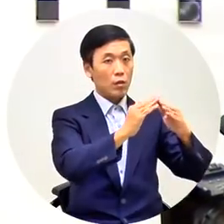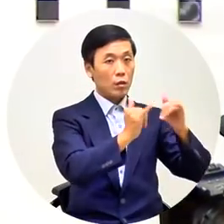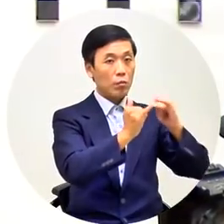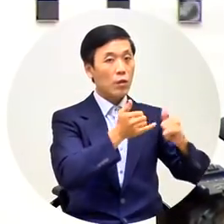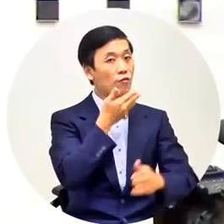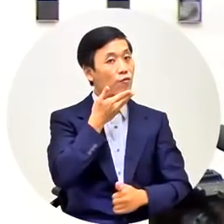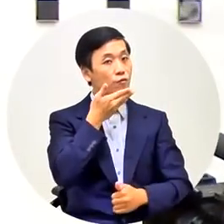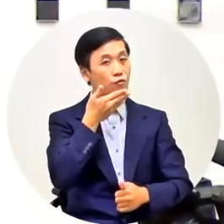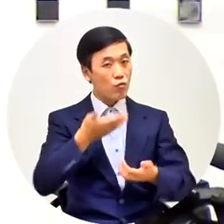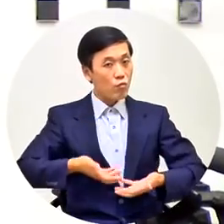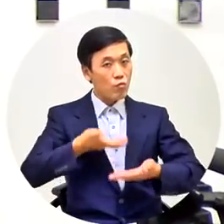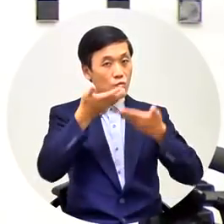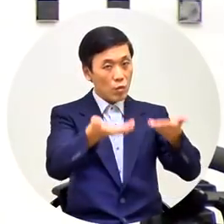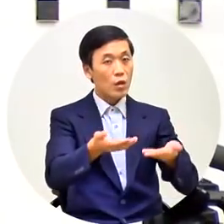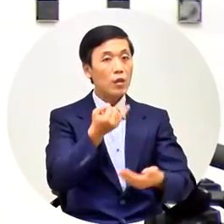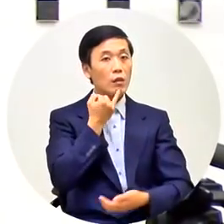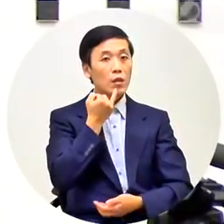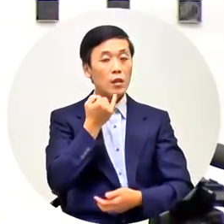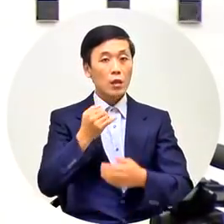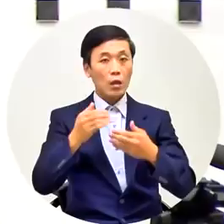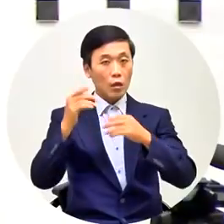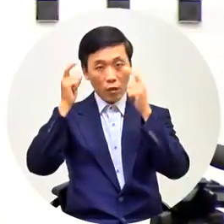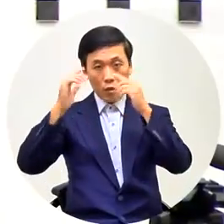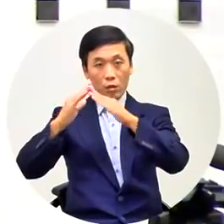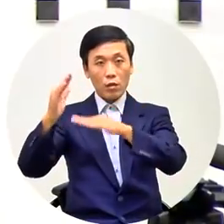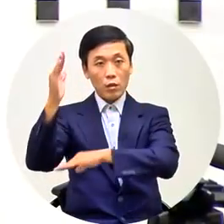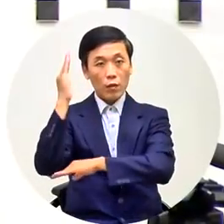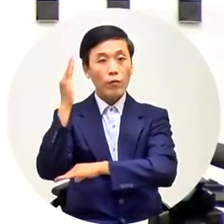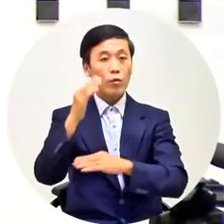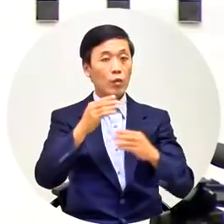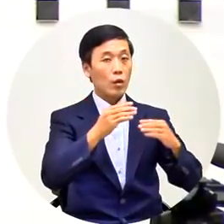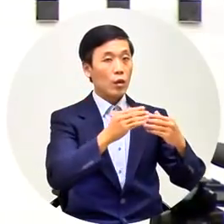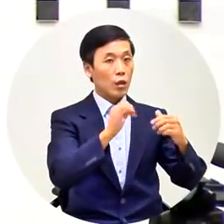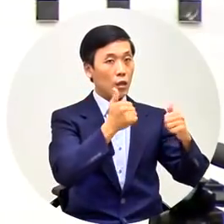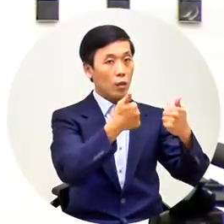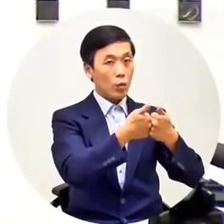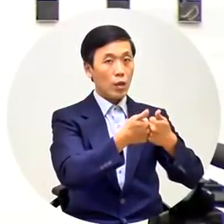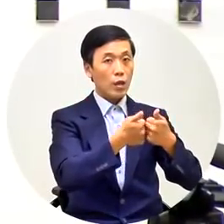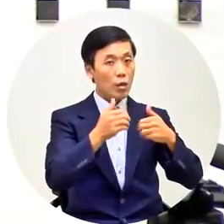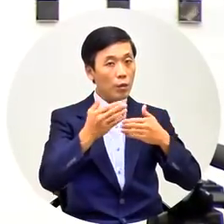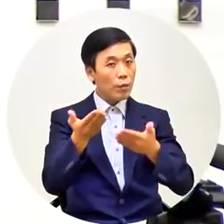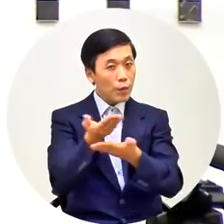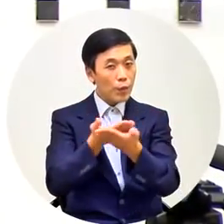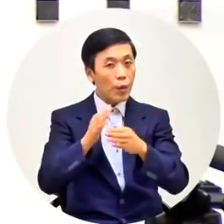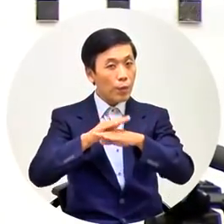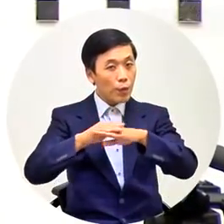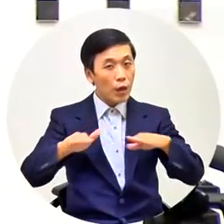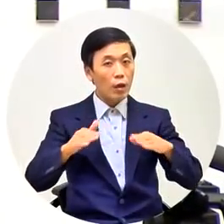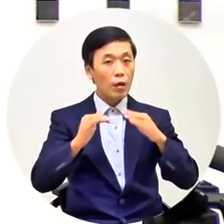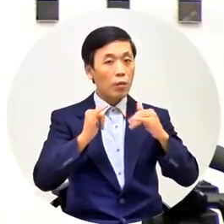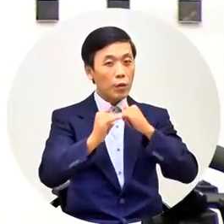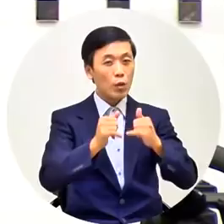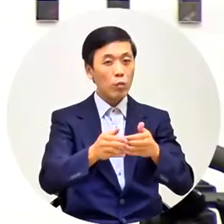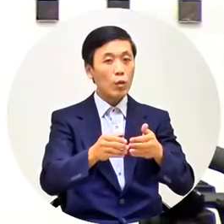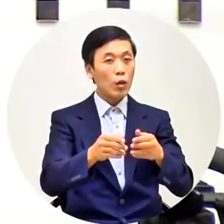府会的和谐之下能够广纳民意，倾听人民的声音，为民喉舌。 我相